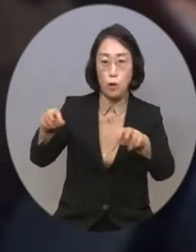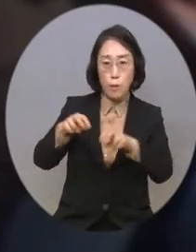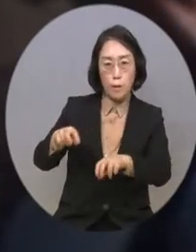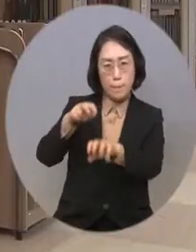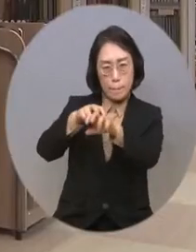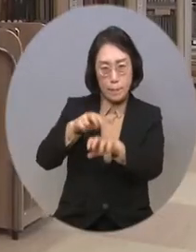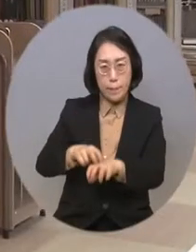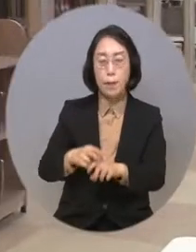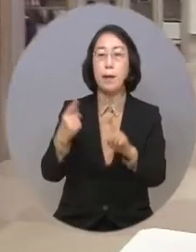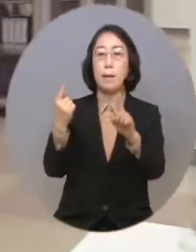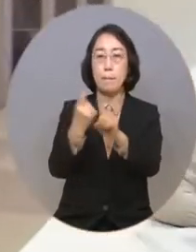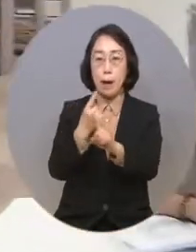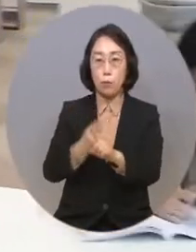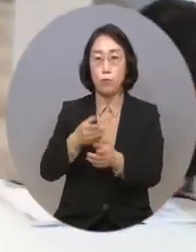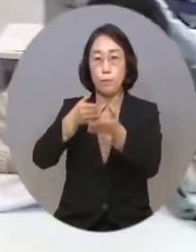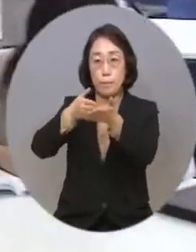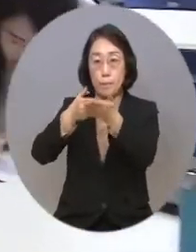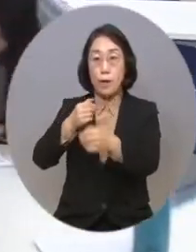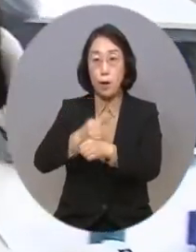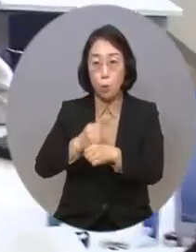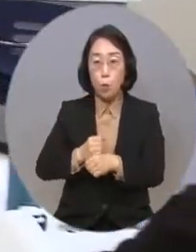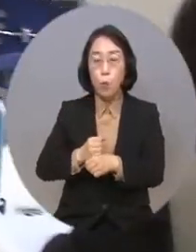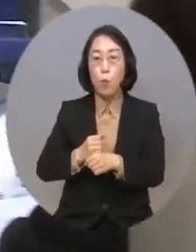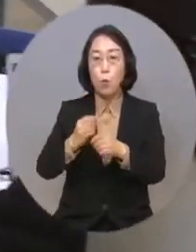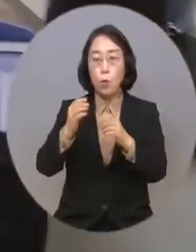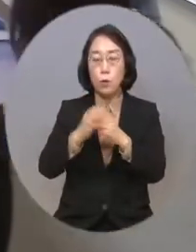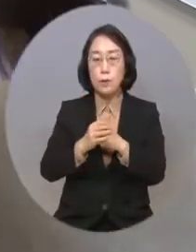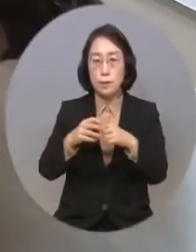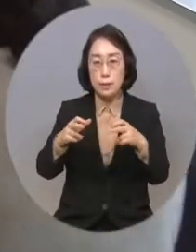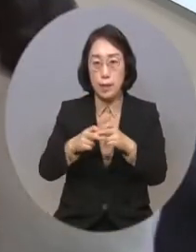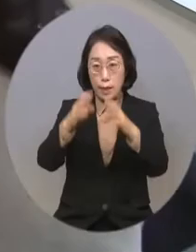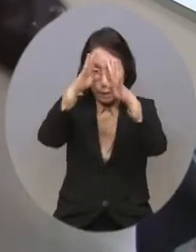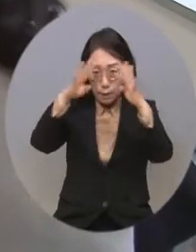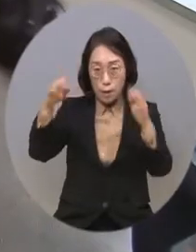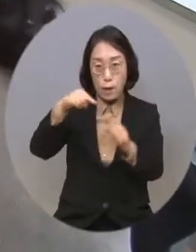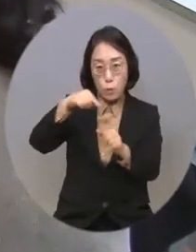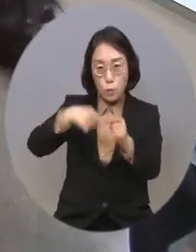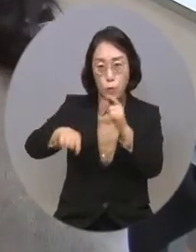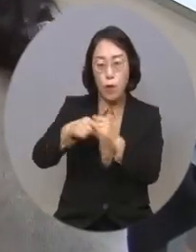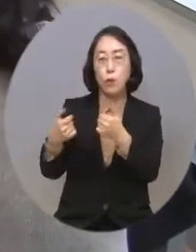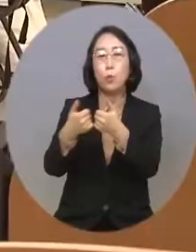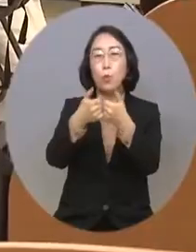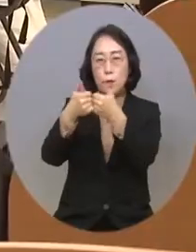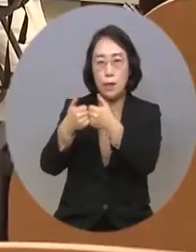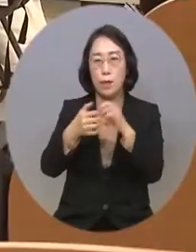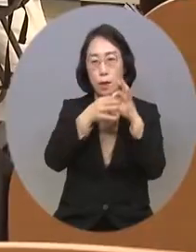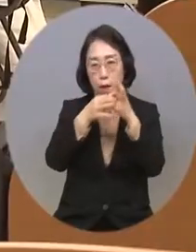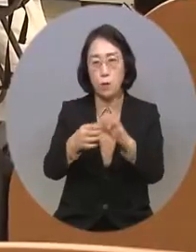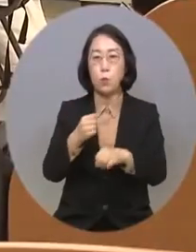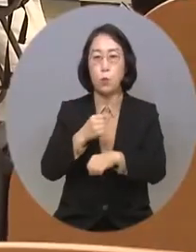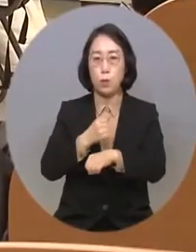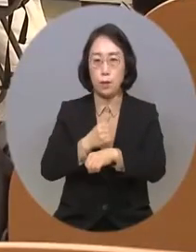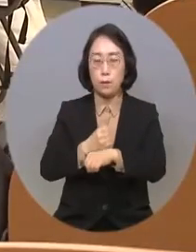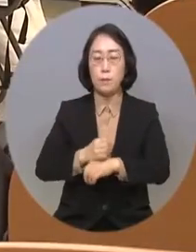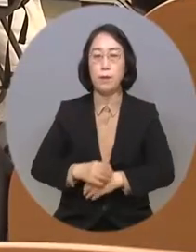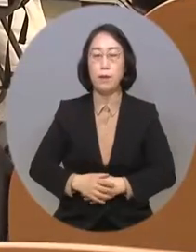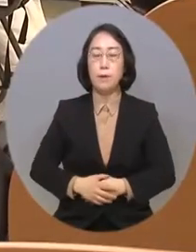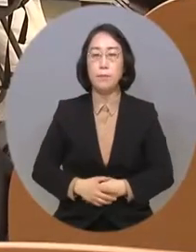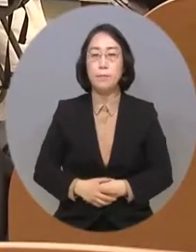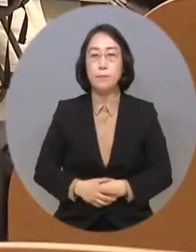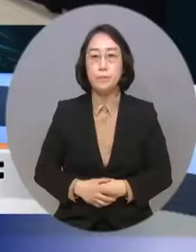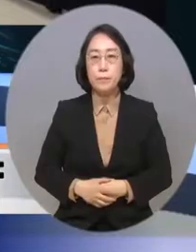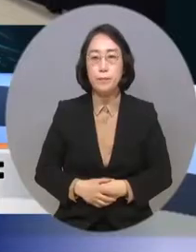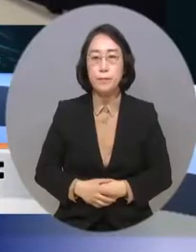개선하고 전문가와 함께 장애인 고등교육 개선을 위한 논의도 지속하기로 했습니다. 복지TV 뉴스